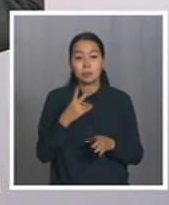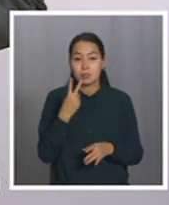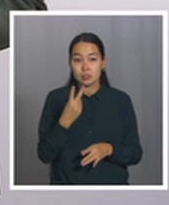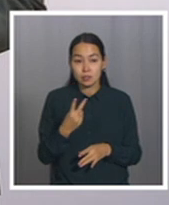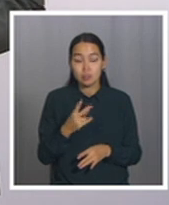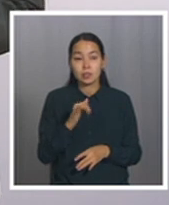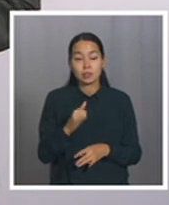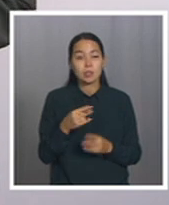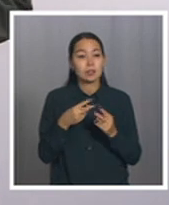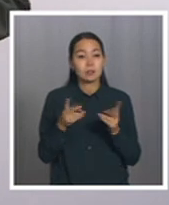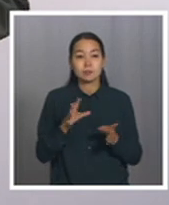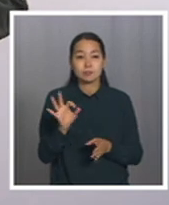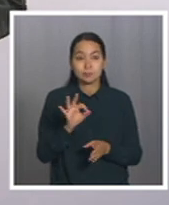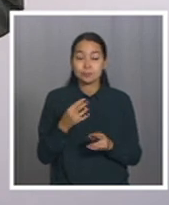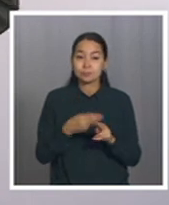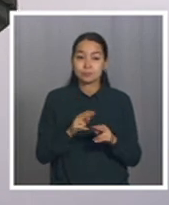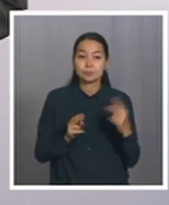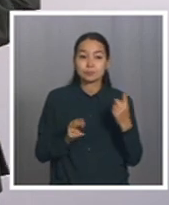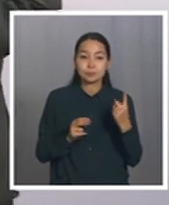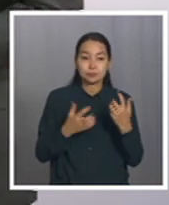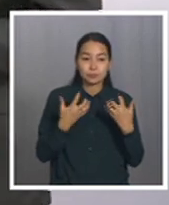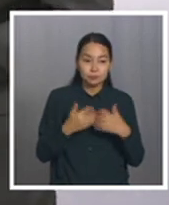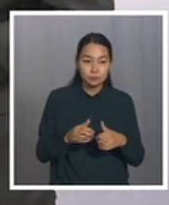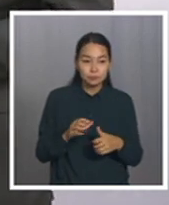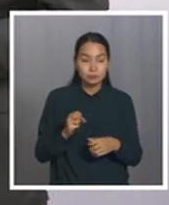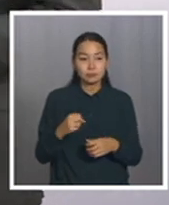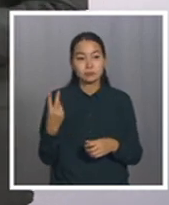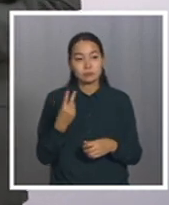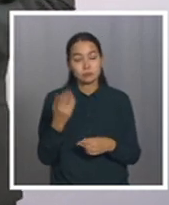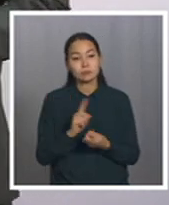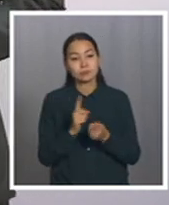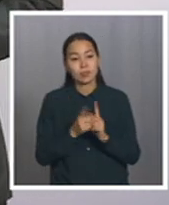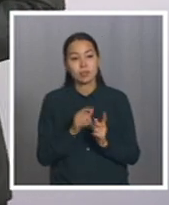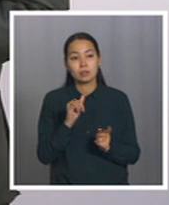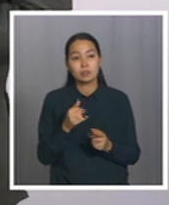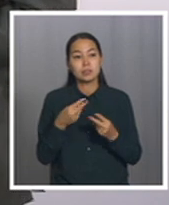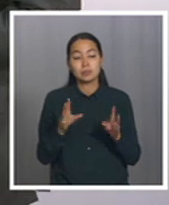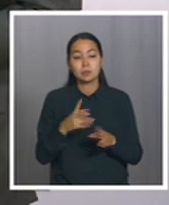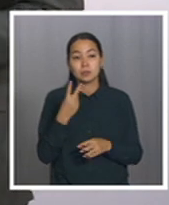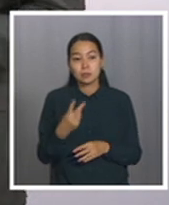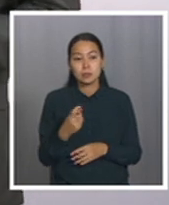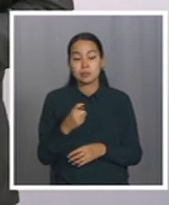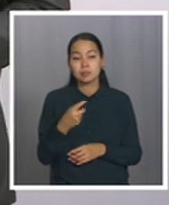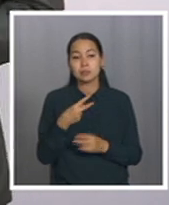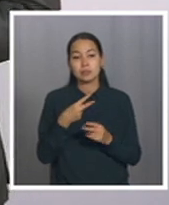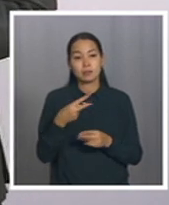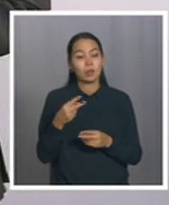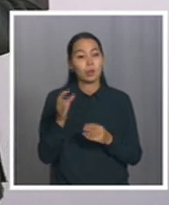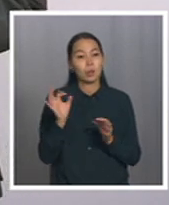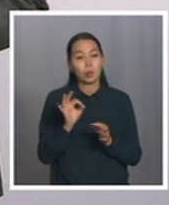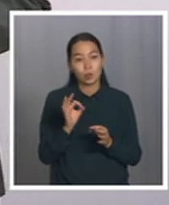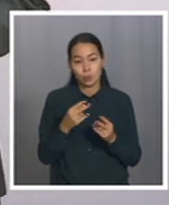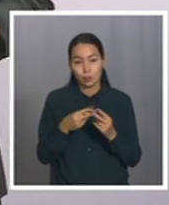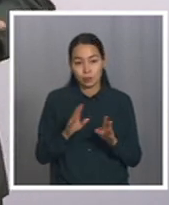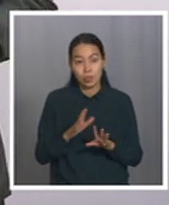емес 0-ге. Бірінші функцияда. Ал екінші функцияда керісінше y тең емес 2-ге, ал x 0-ге тең емес. Яғни